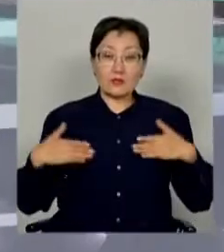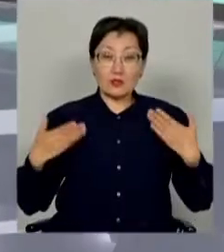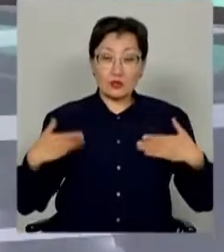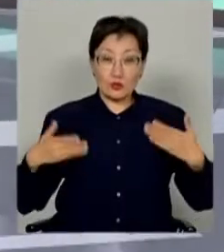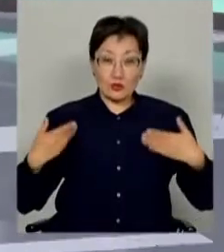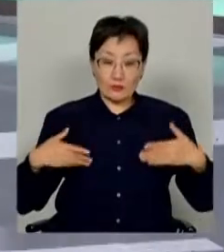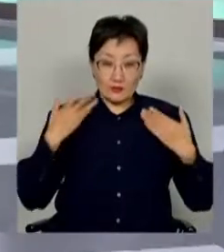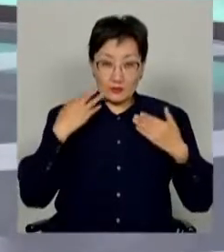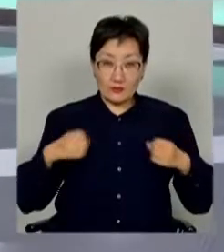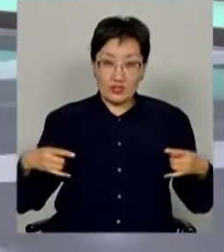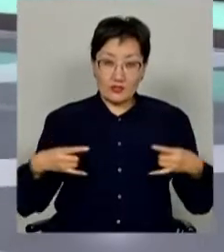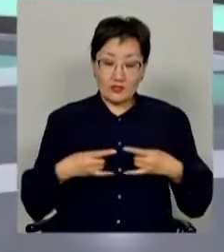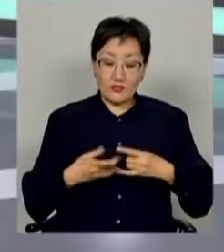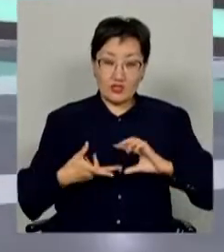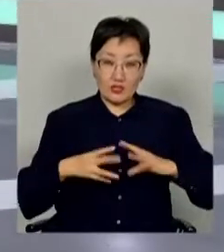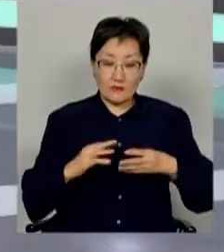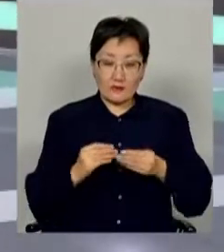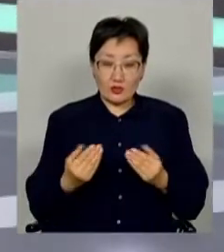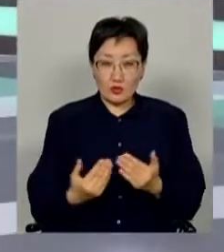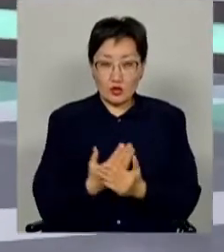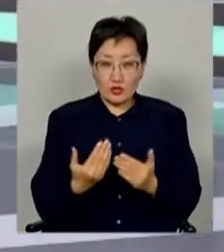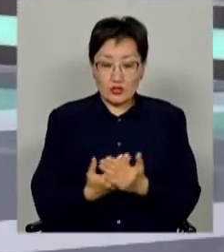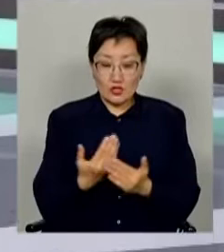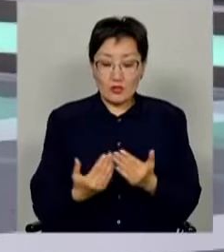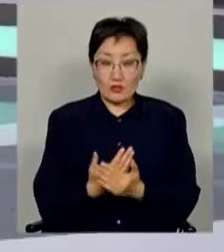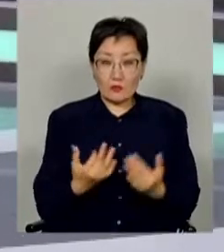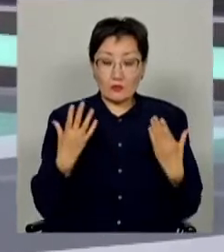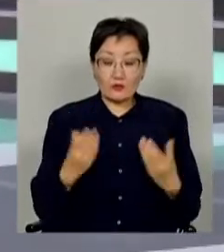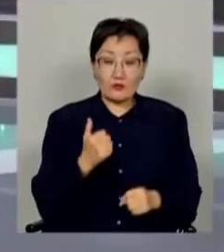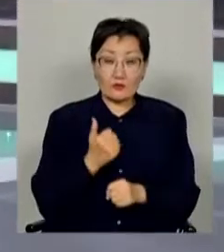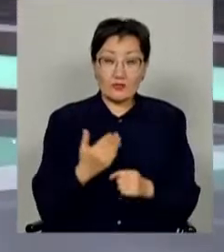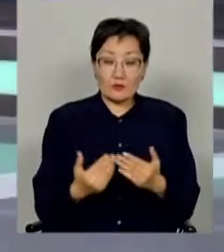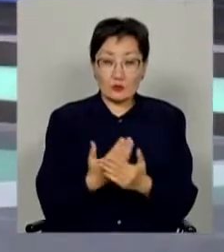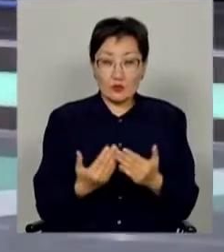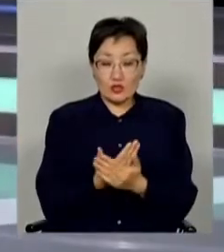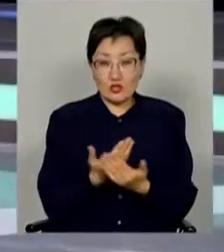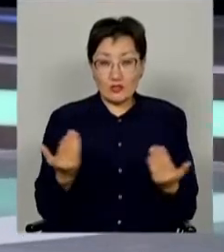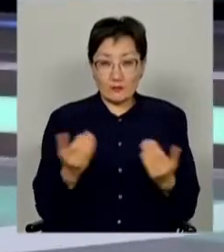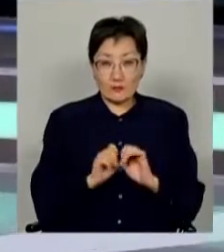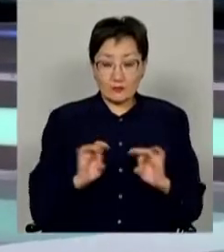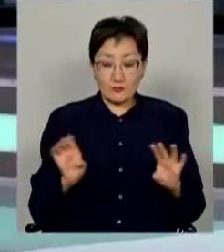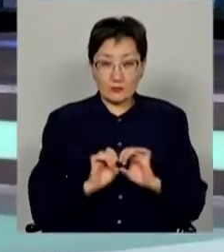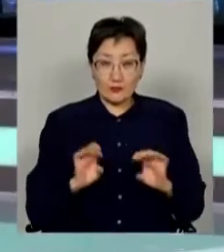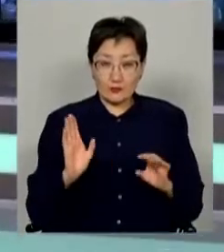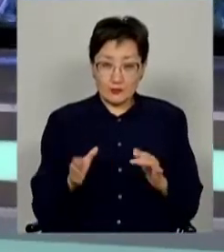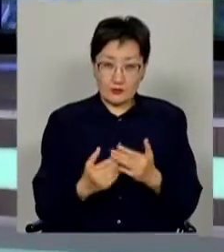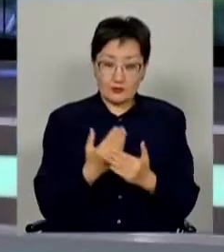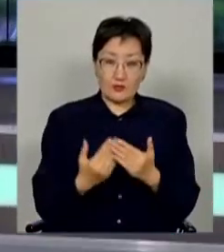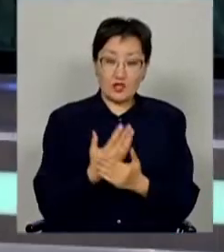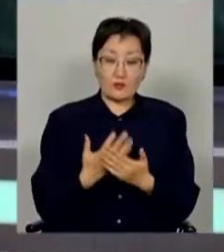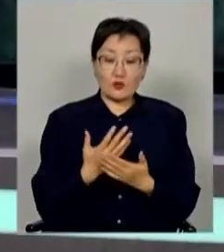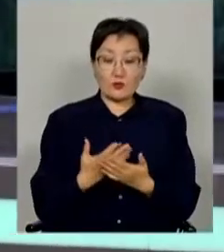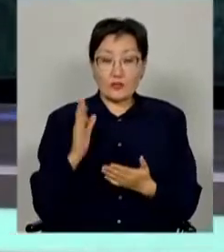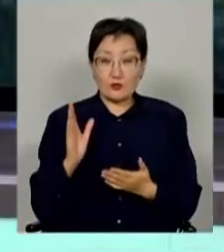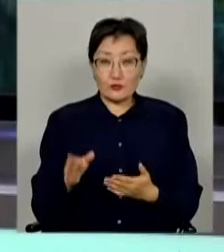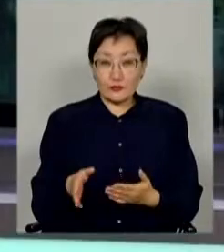Армысыздар, қадырлы көрермен, Алматы телеарнасының тікелей эфирінде қорытынды жаңалықтар. Студияда мен аяулым Көлжігіт және әріптесім Бұлбұл Қанырқызы.